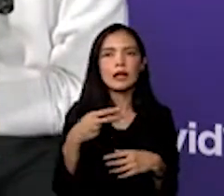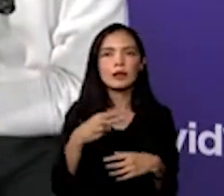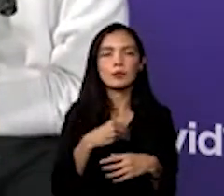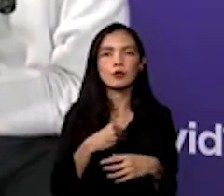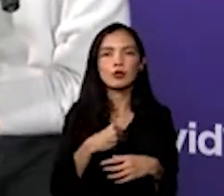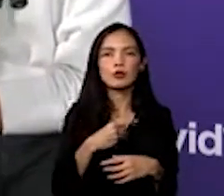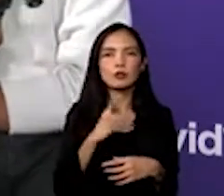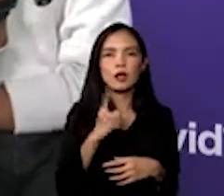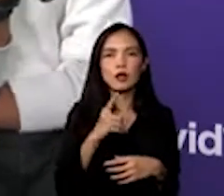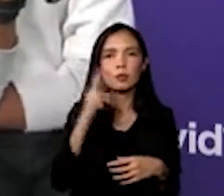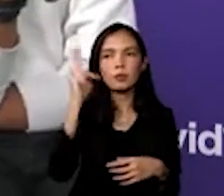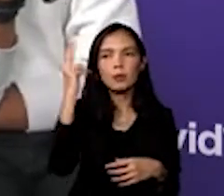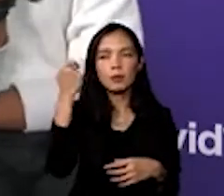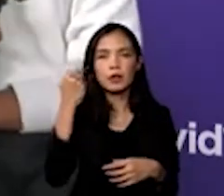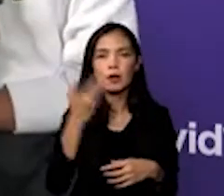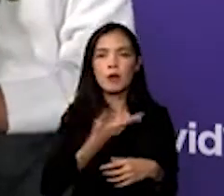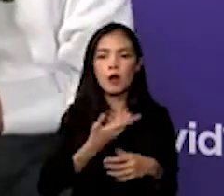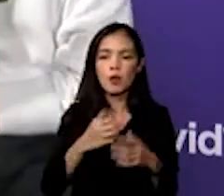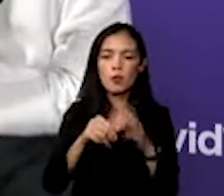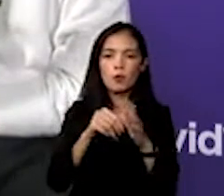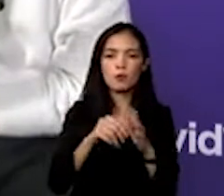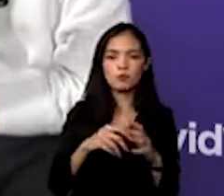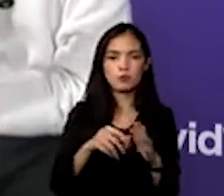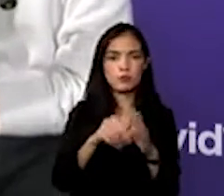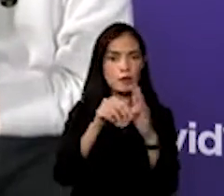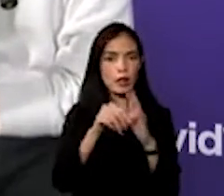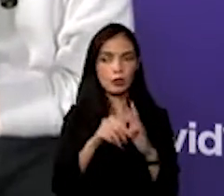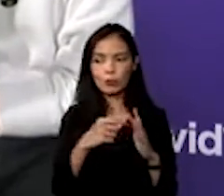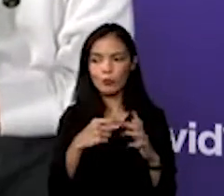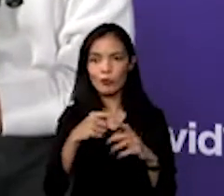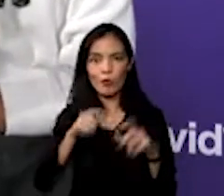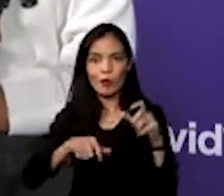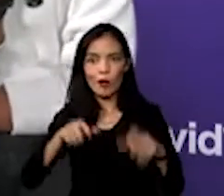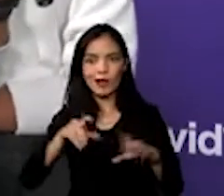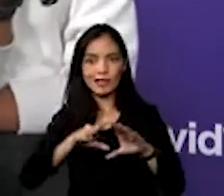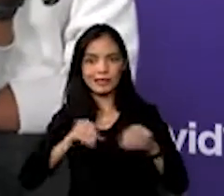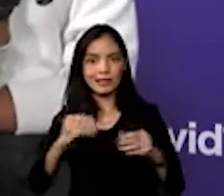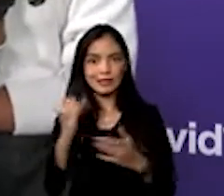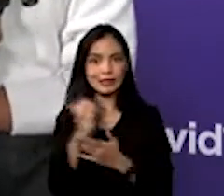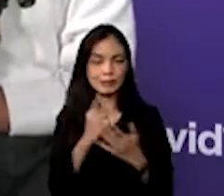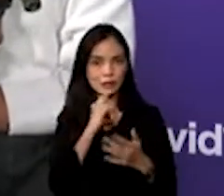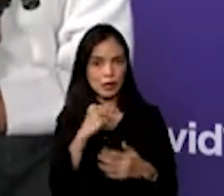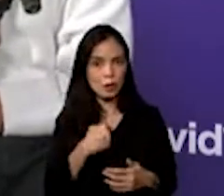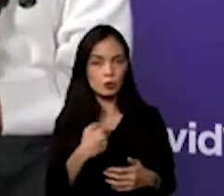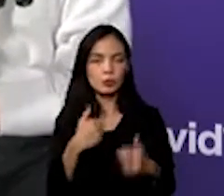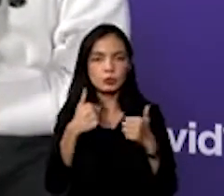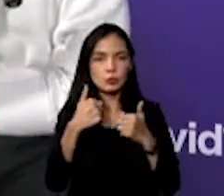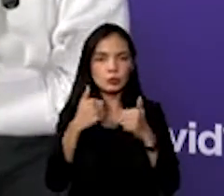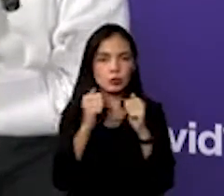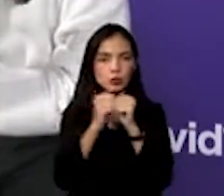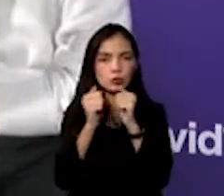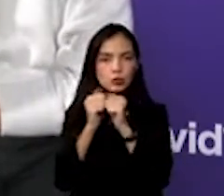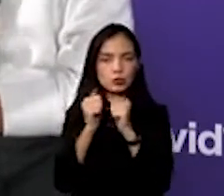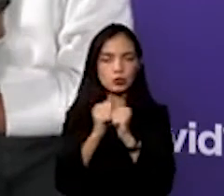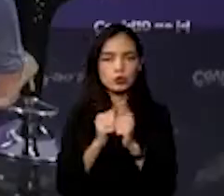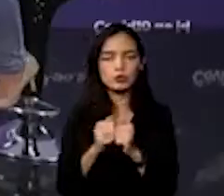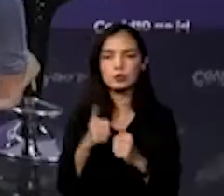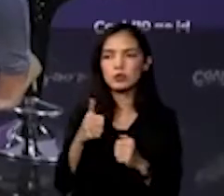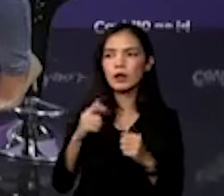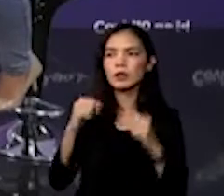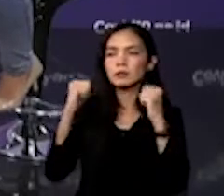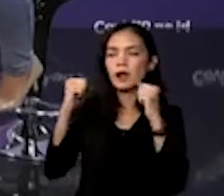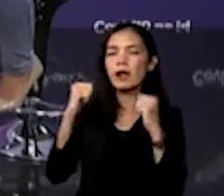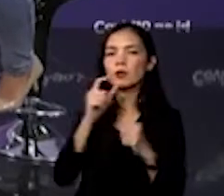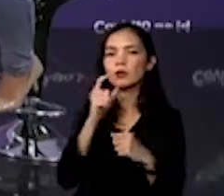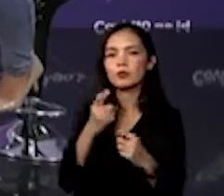pemerintah mau ngasih bantuan kepada pekerja seni Ya saya sih setuju banget dan setuju ya Oke boleh dong kasih semangat buat para pekerja seni di